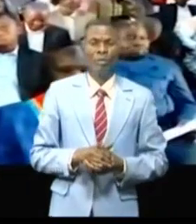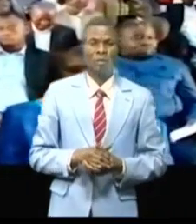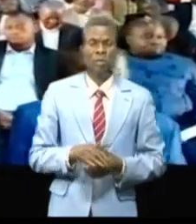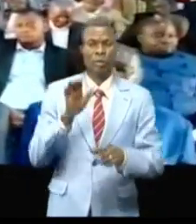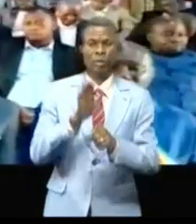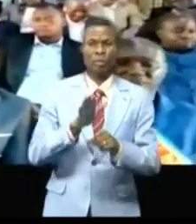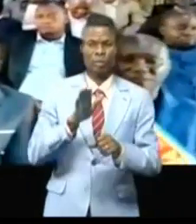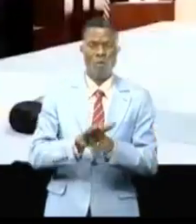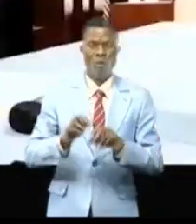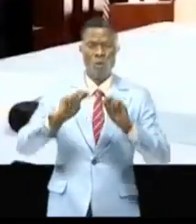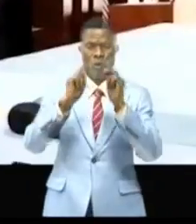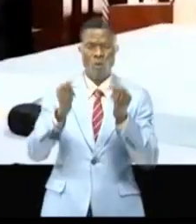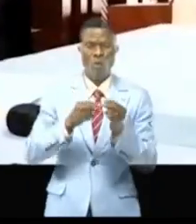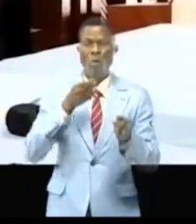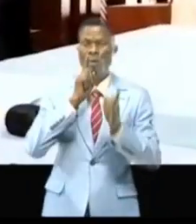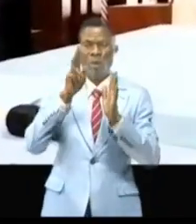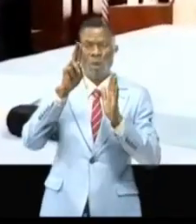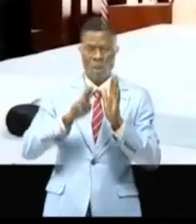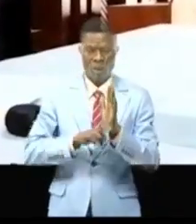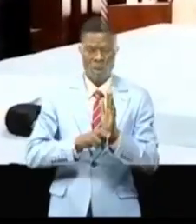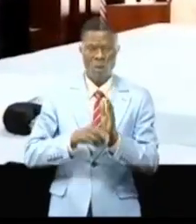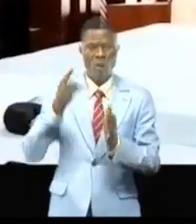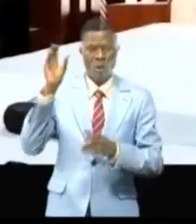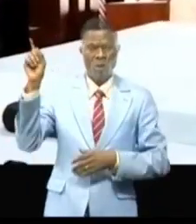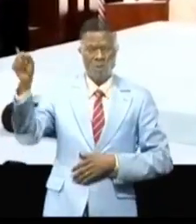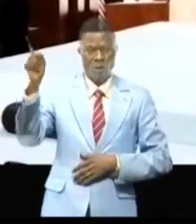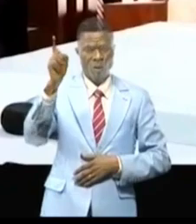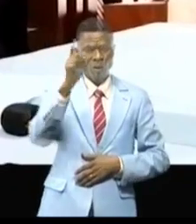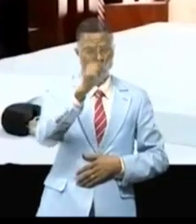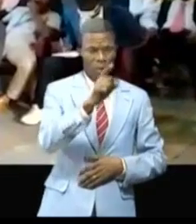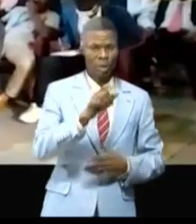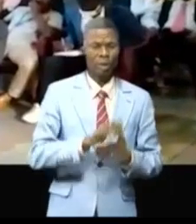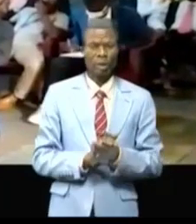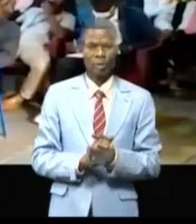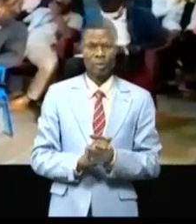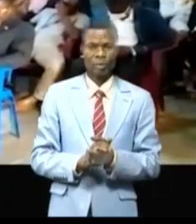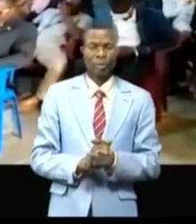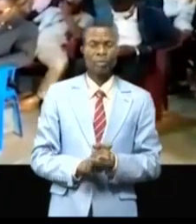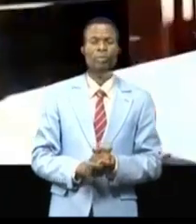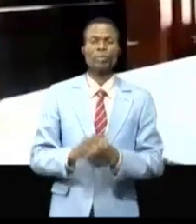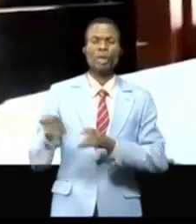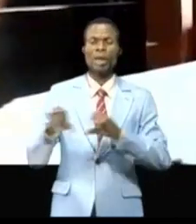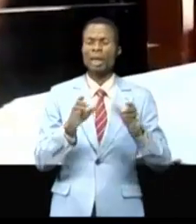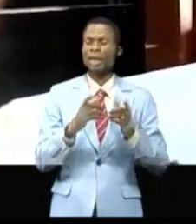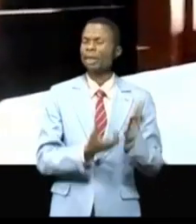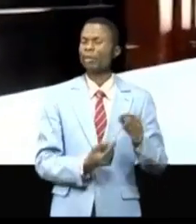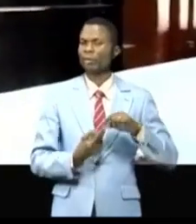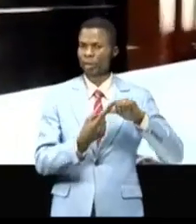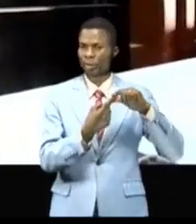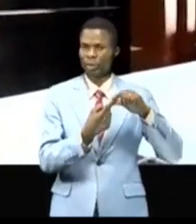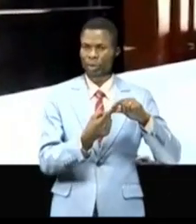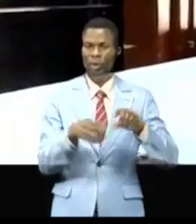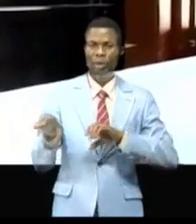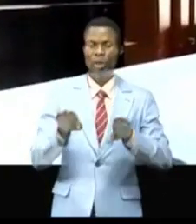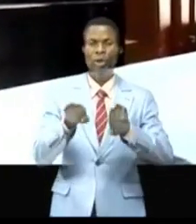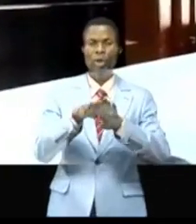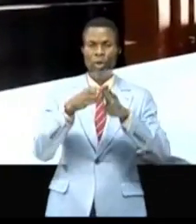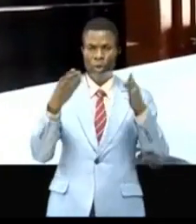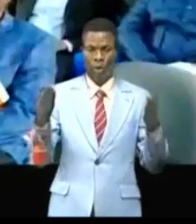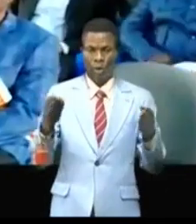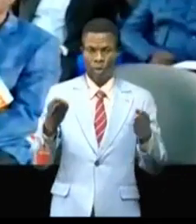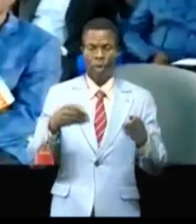Divers hémicycles éparpillés dans les différents chefs-lieux de nos provinces ont connu des ambiances particulières à l'occasion des cérémonies officielles de